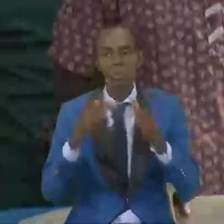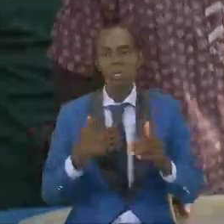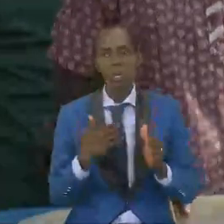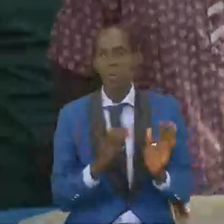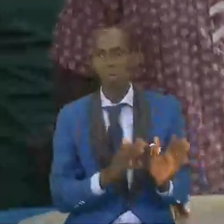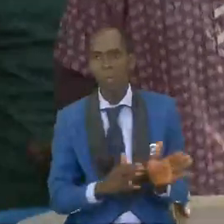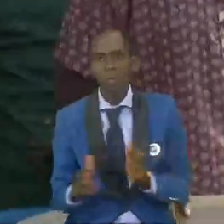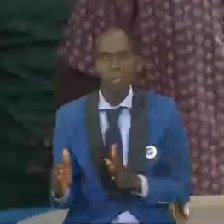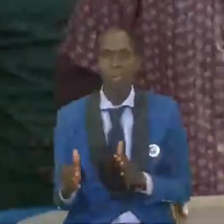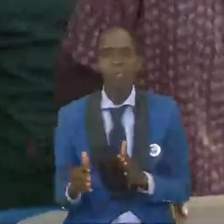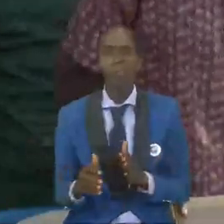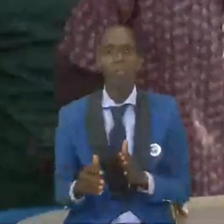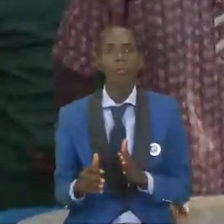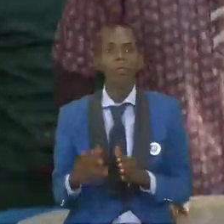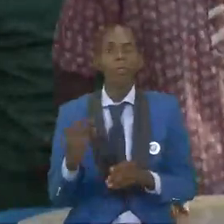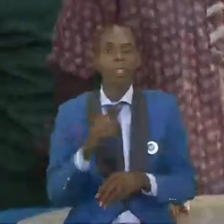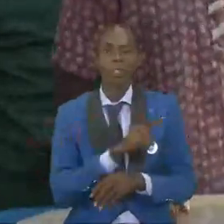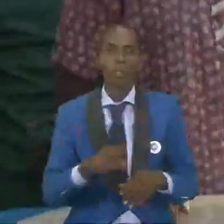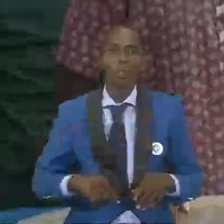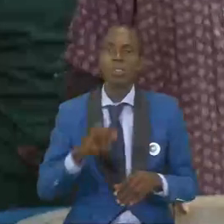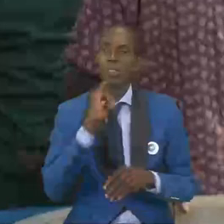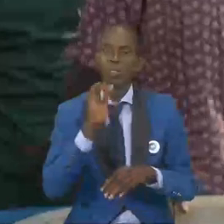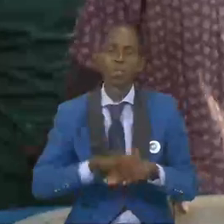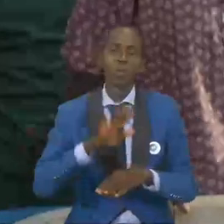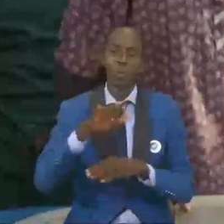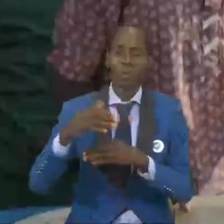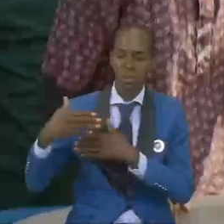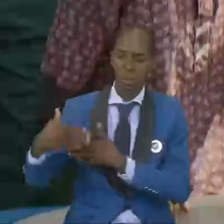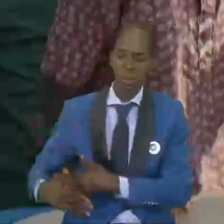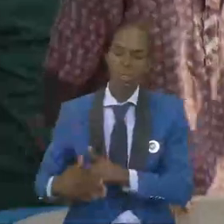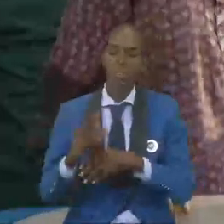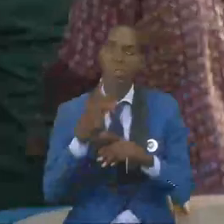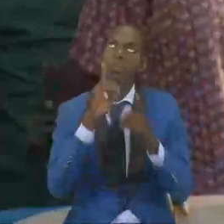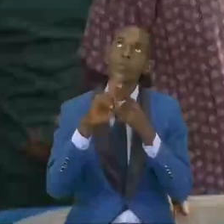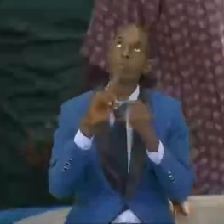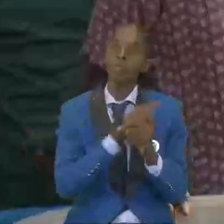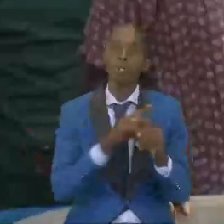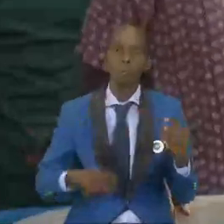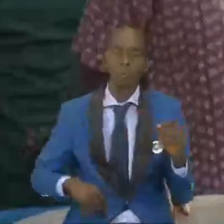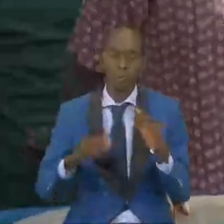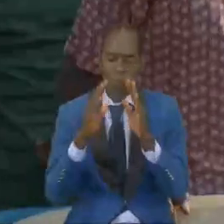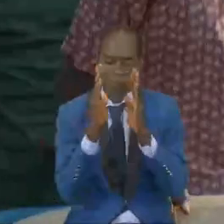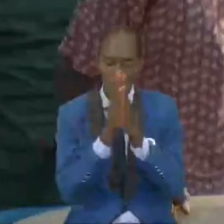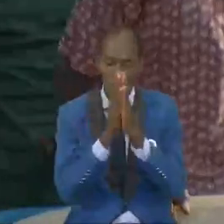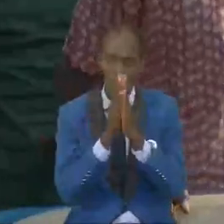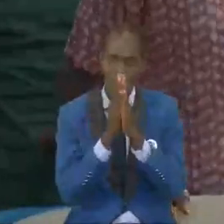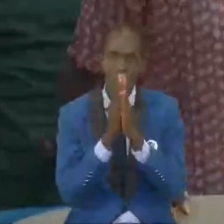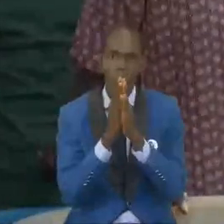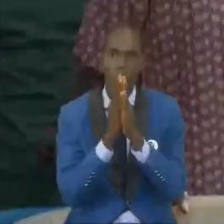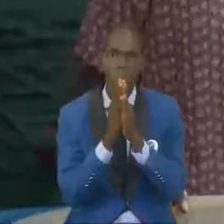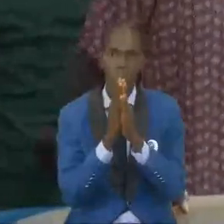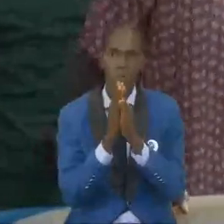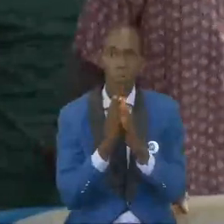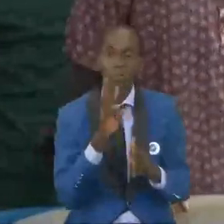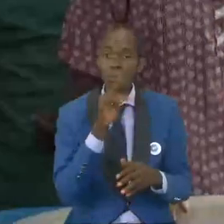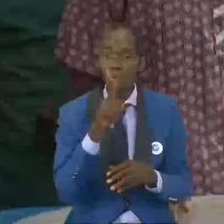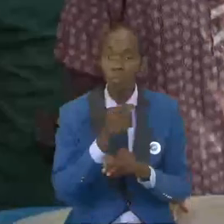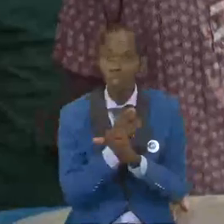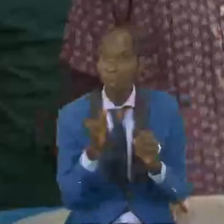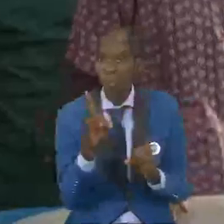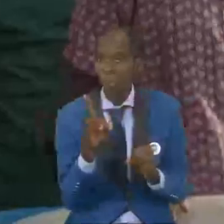vie. Tout ce qu'ils ont planifié, quel que soit leur complot, le Seigneur est de ton côté. Parle au Seigneur, parle